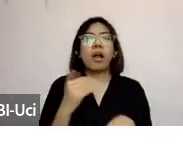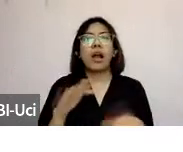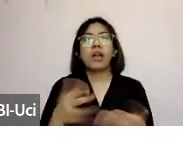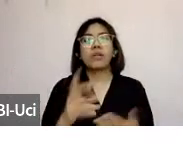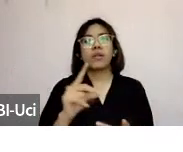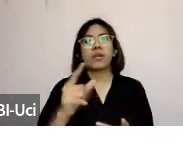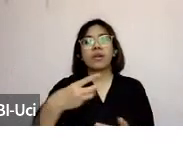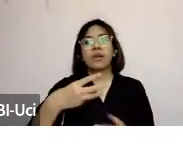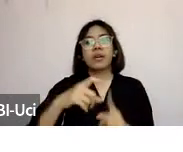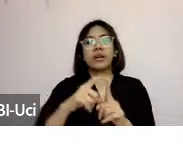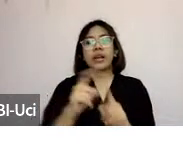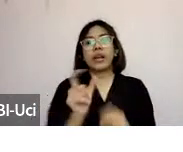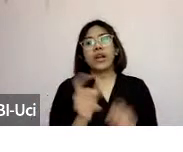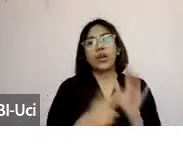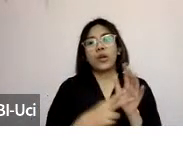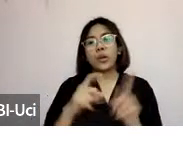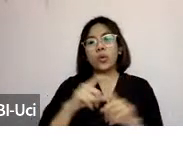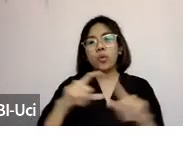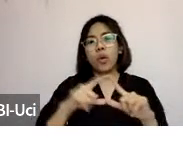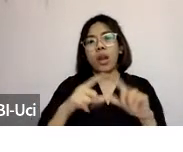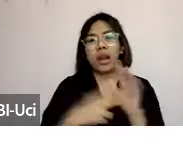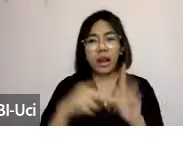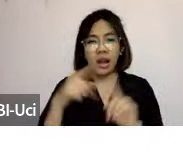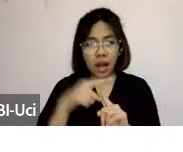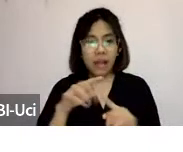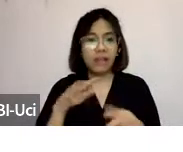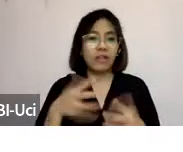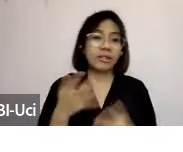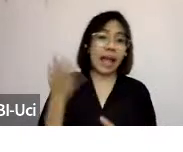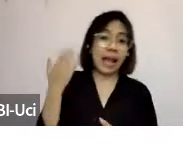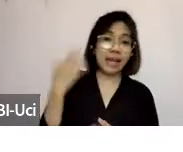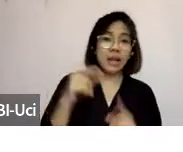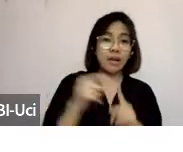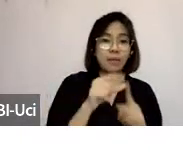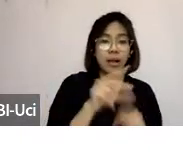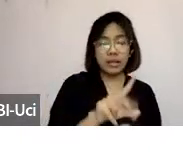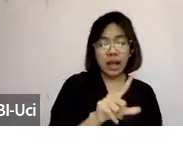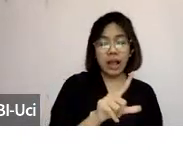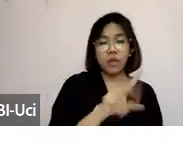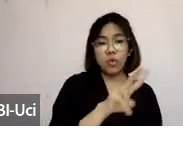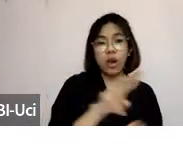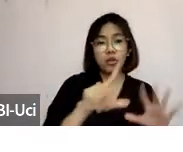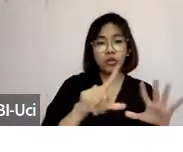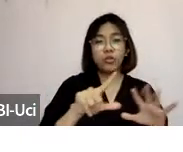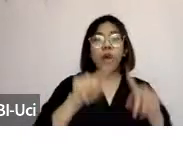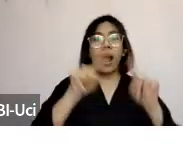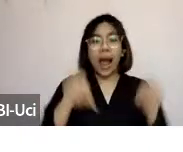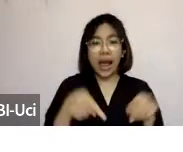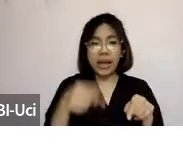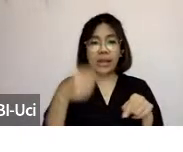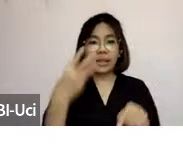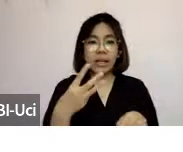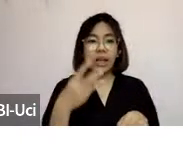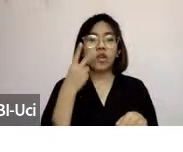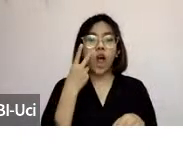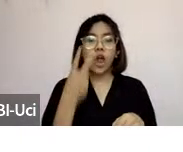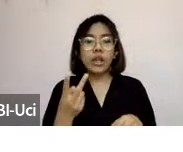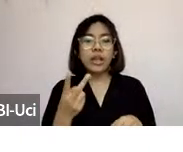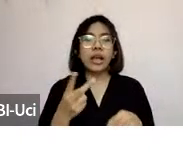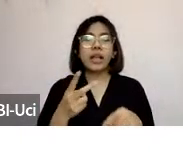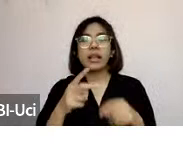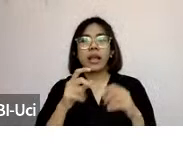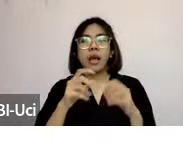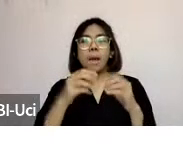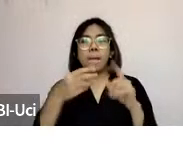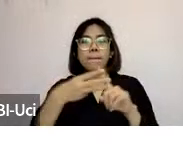apa pasal yang tadi pasal 27 ayat 3 dirujuk ke bab 16 para penghinaan